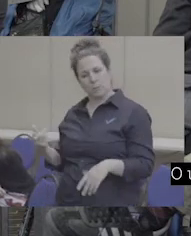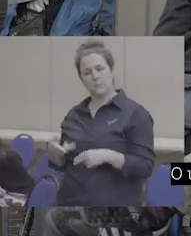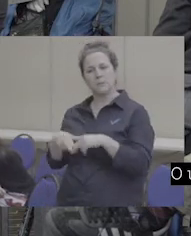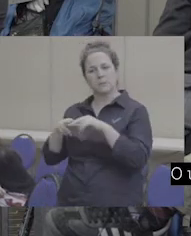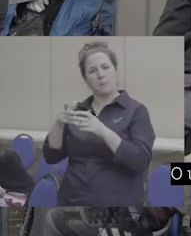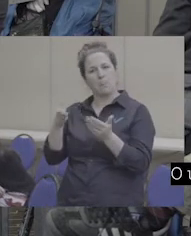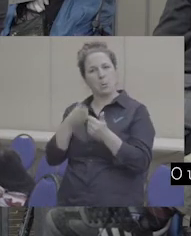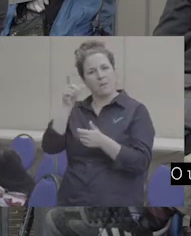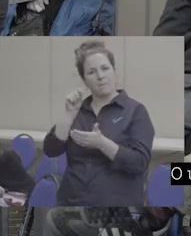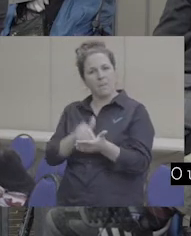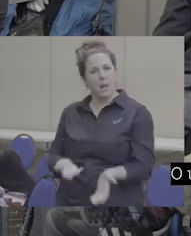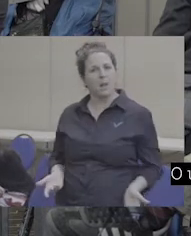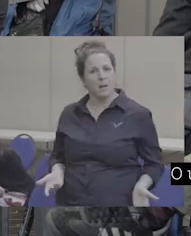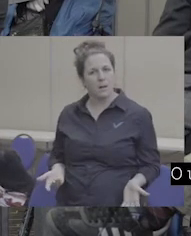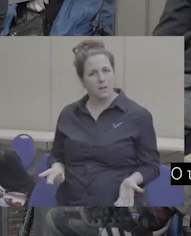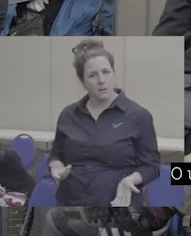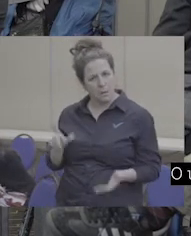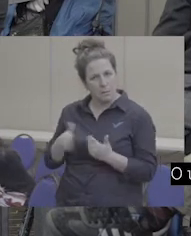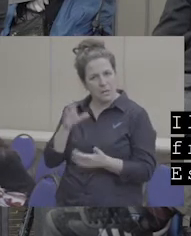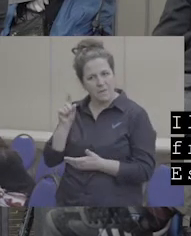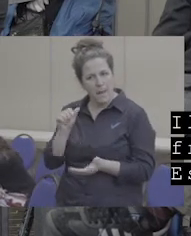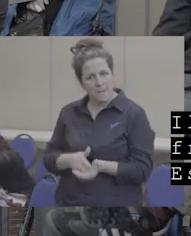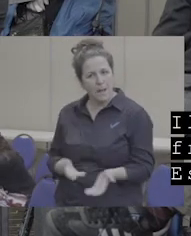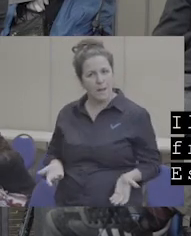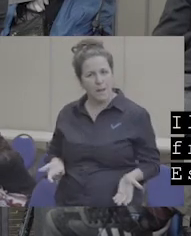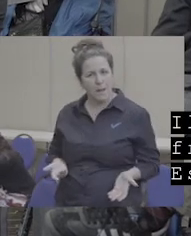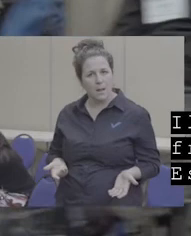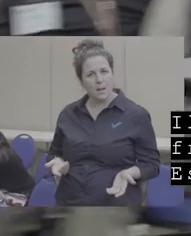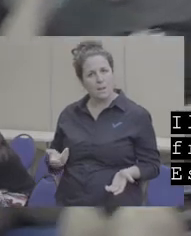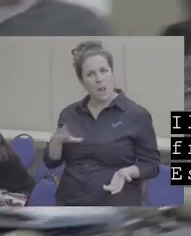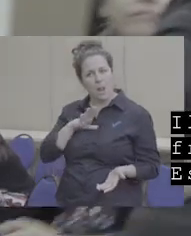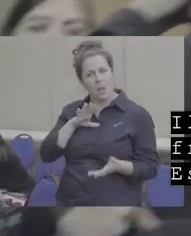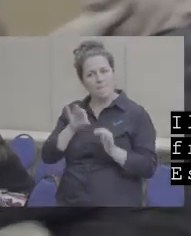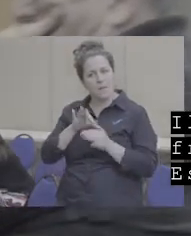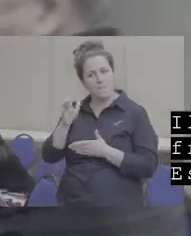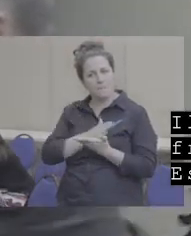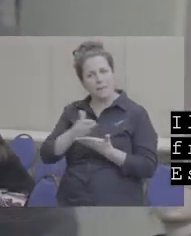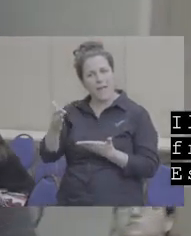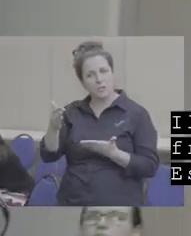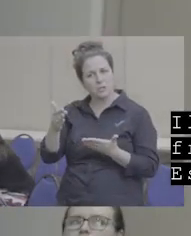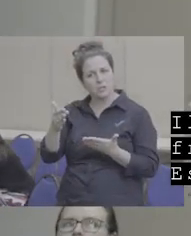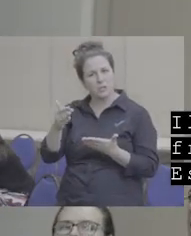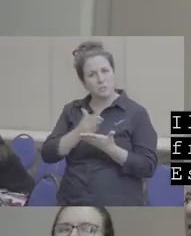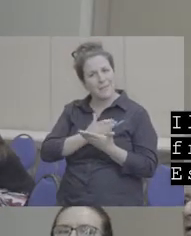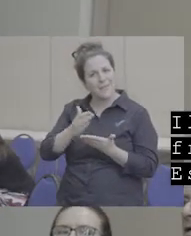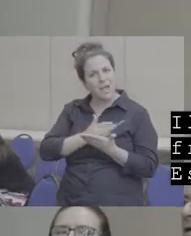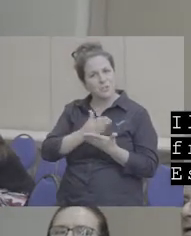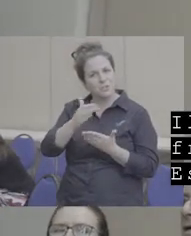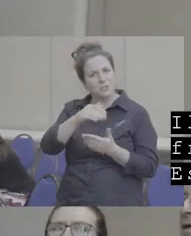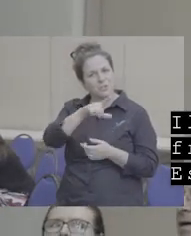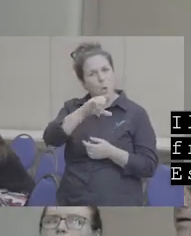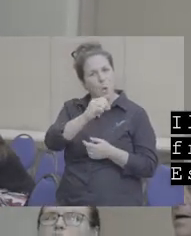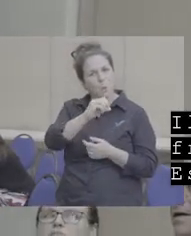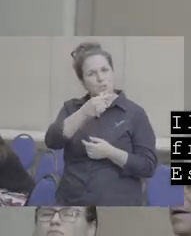On n'est pas loin du 20 000, là. Puis ça, c'est... Il y a eu dans comme un partage de frais avec ces